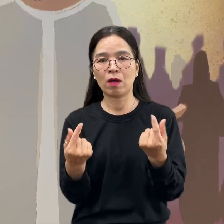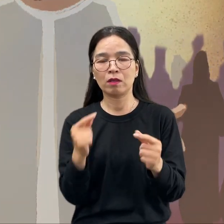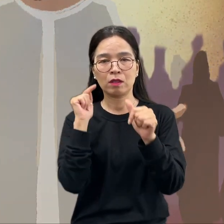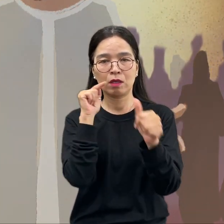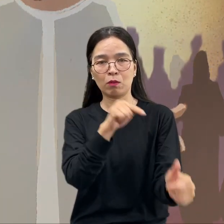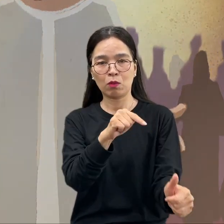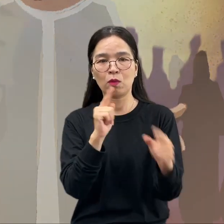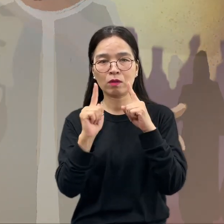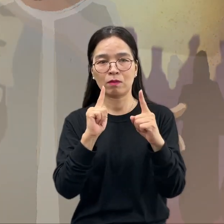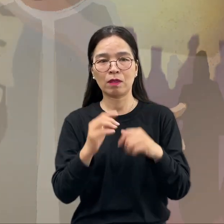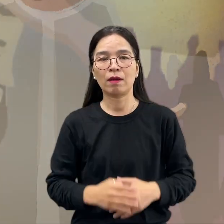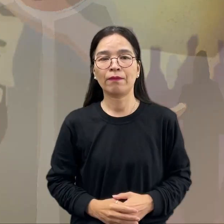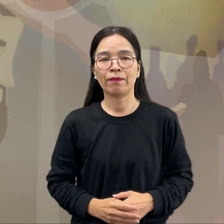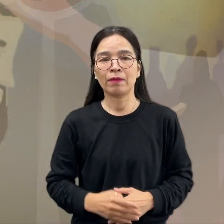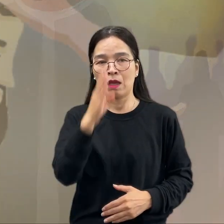이렇게 분부하셨습니다.